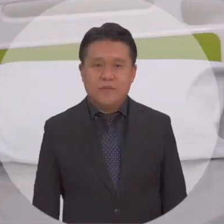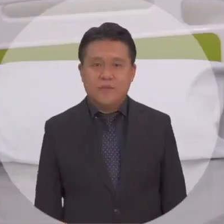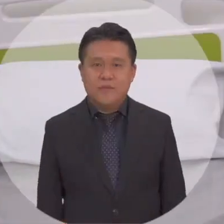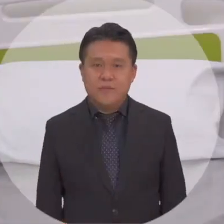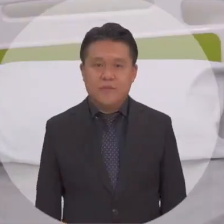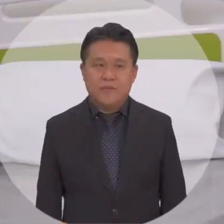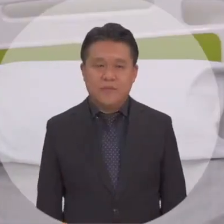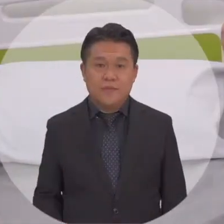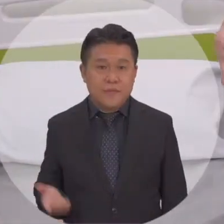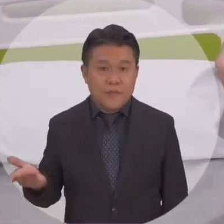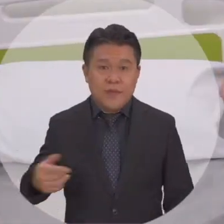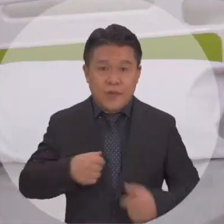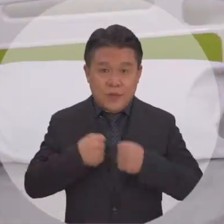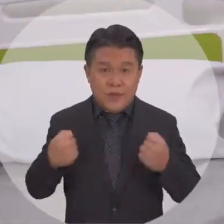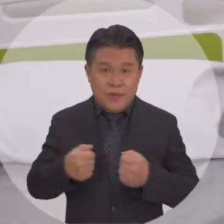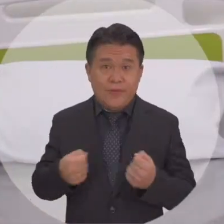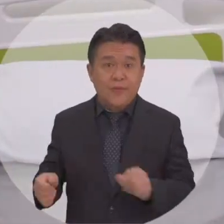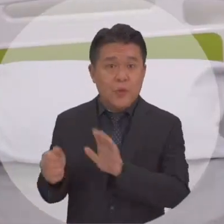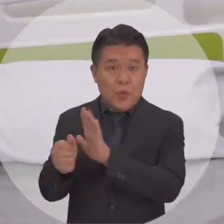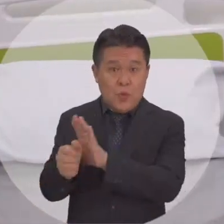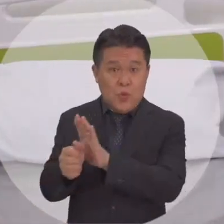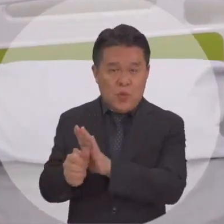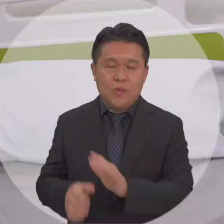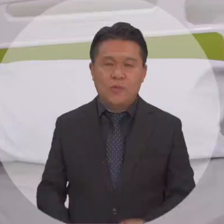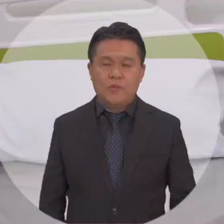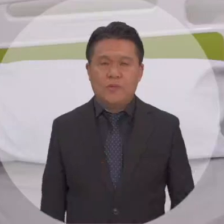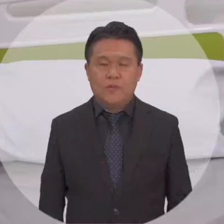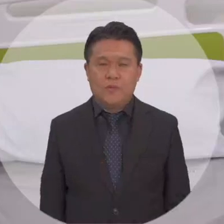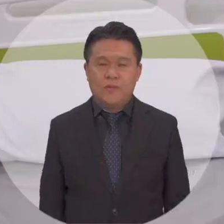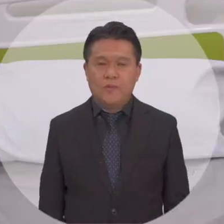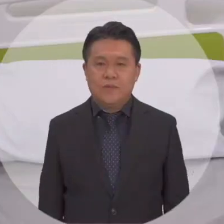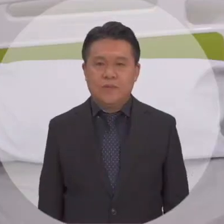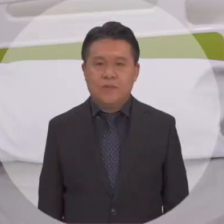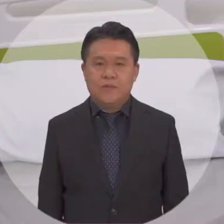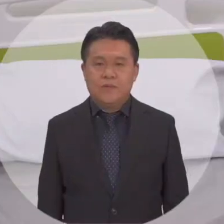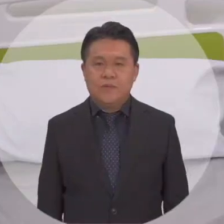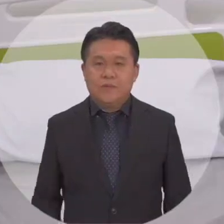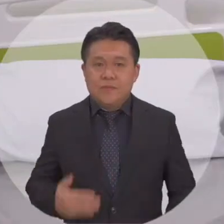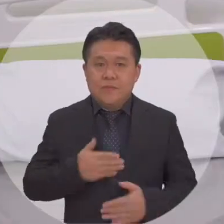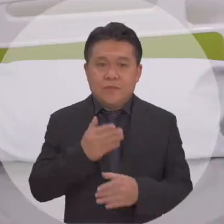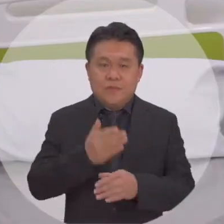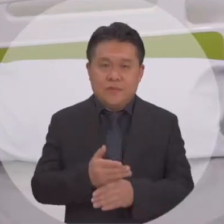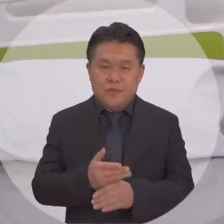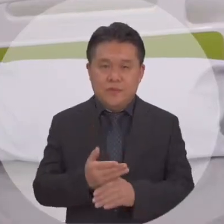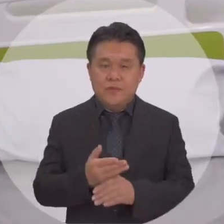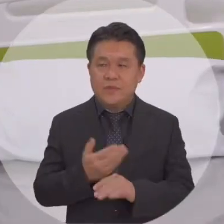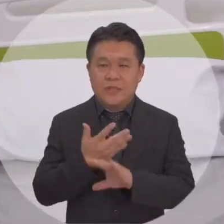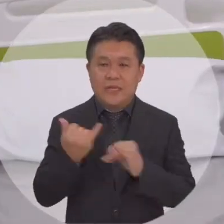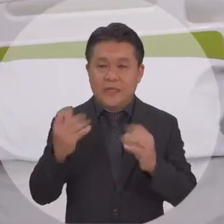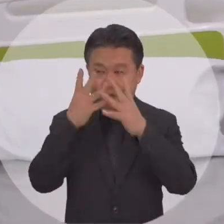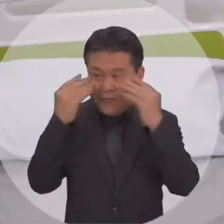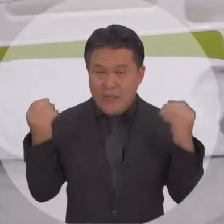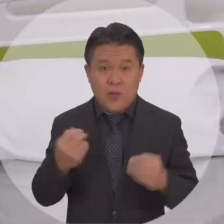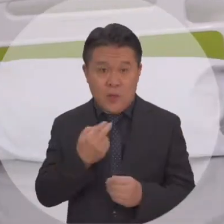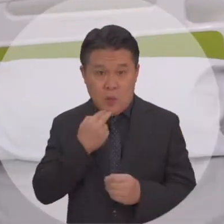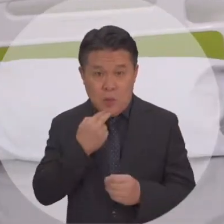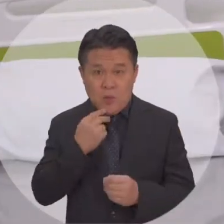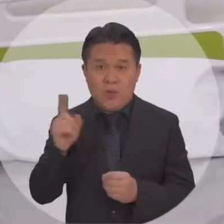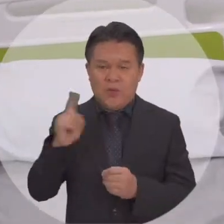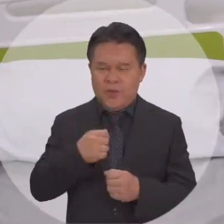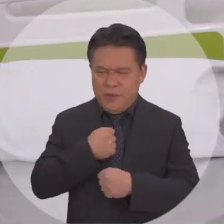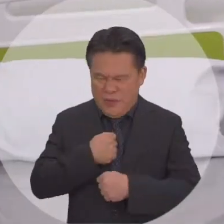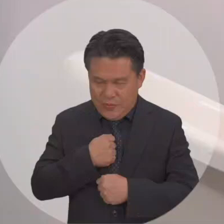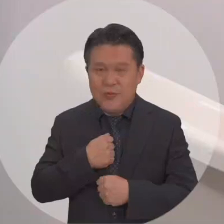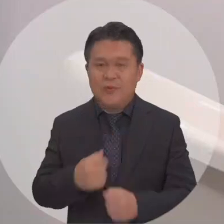대상자가 옷 벗는 것을 돕습니다. 목욕 중 대상자의 몸이 다른 사람에게 보이지 않도록 신경 씁니다.